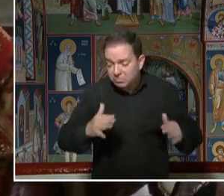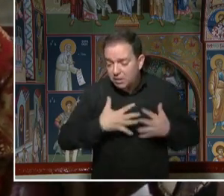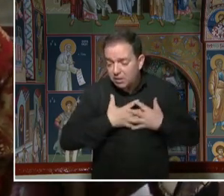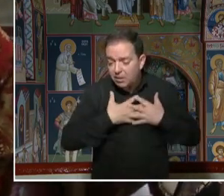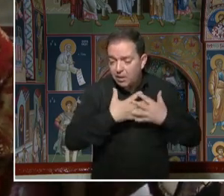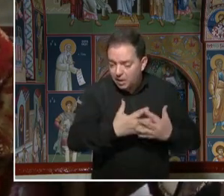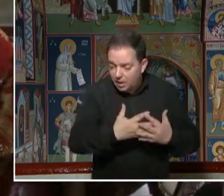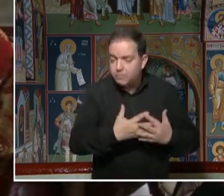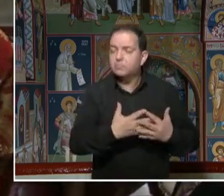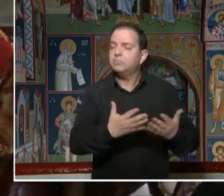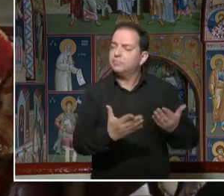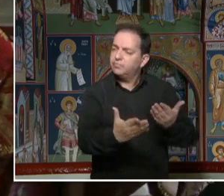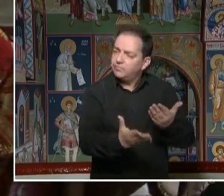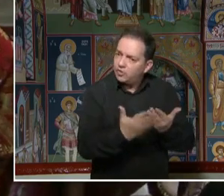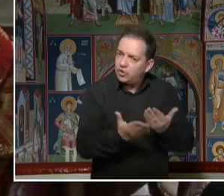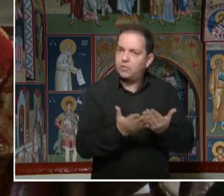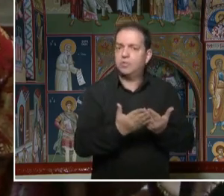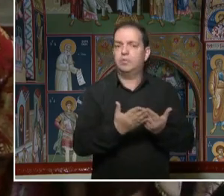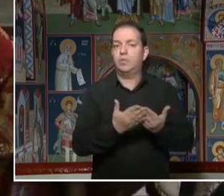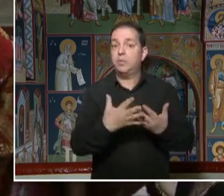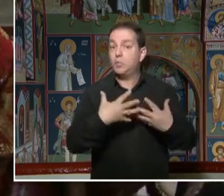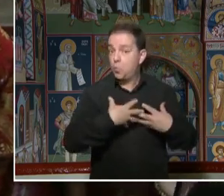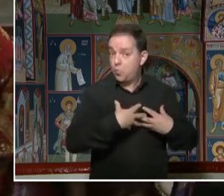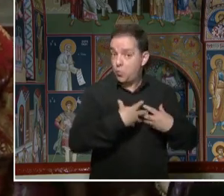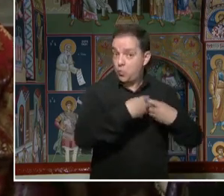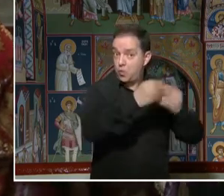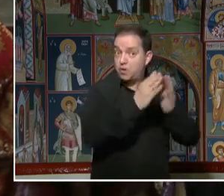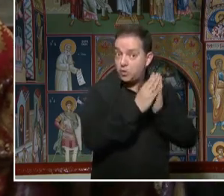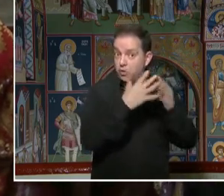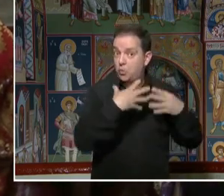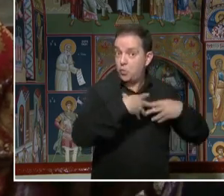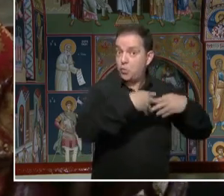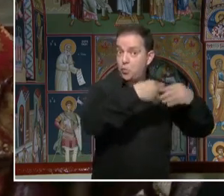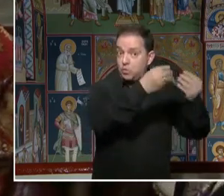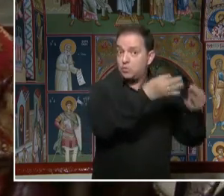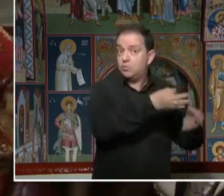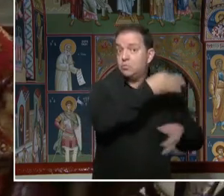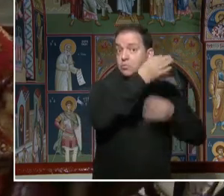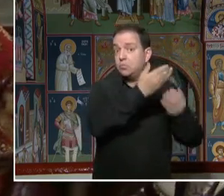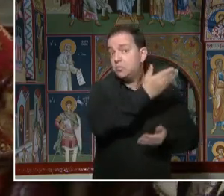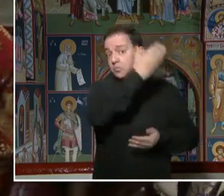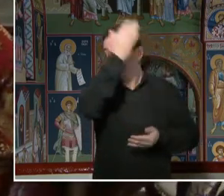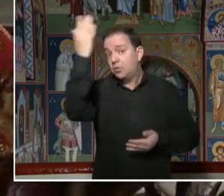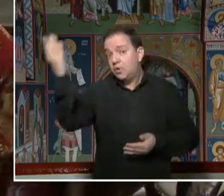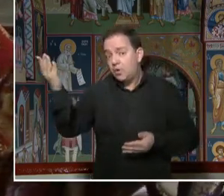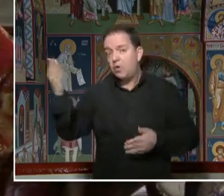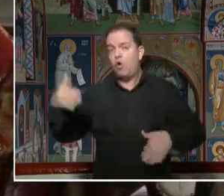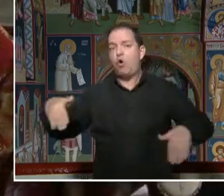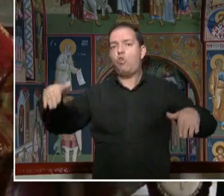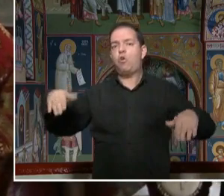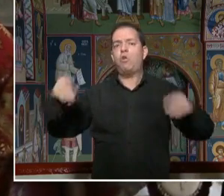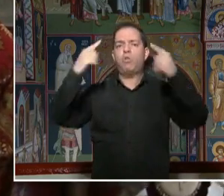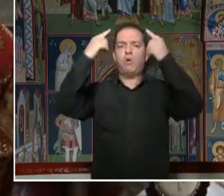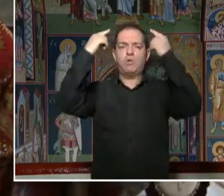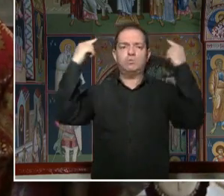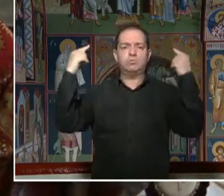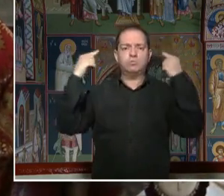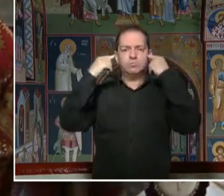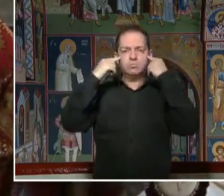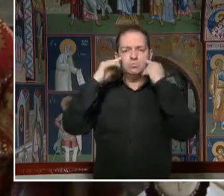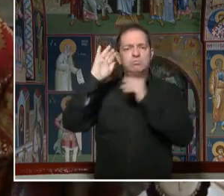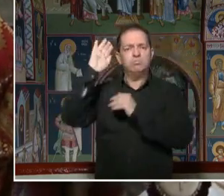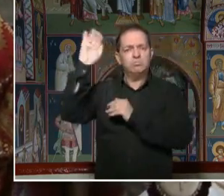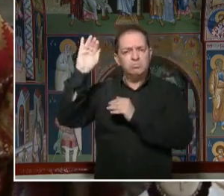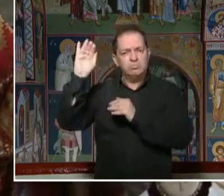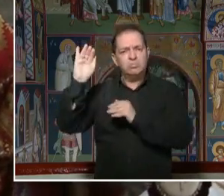Εκείνη μεταφέρει την προσευχή μας στο θρόνο του παντάνακτος Θεού και ζητάει